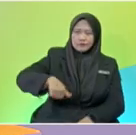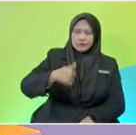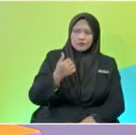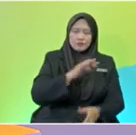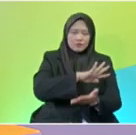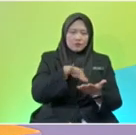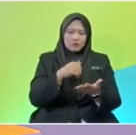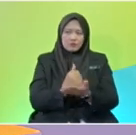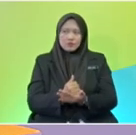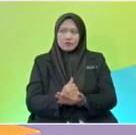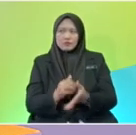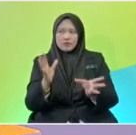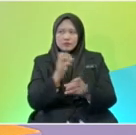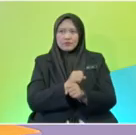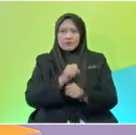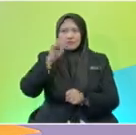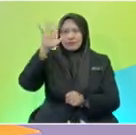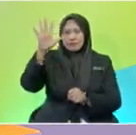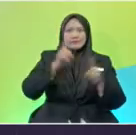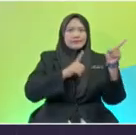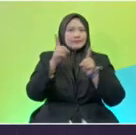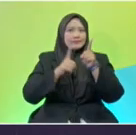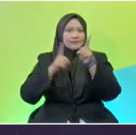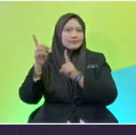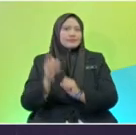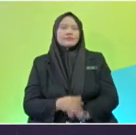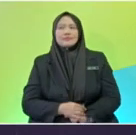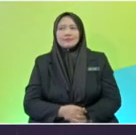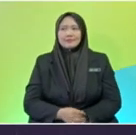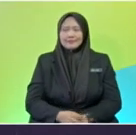bagi semua orang lima bintang lima